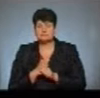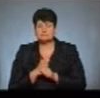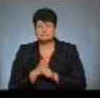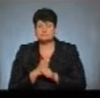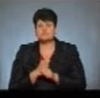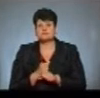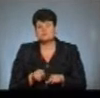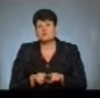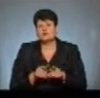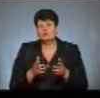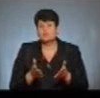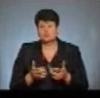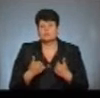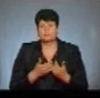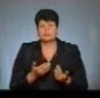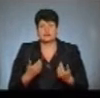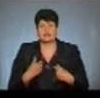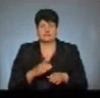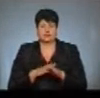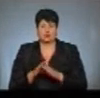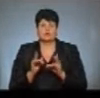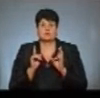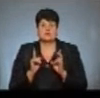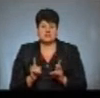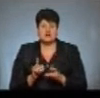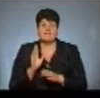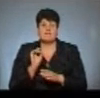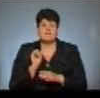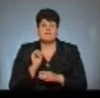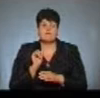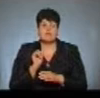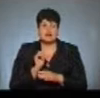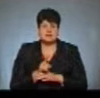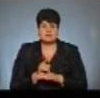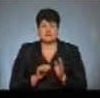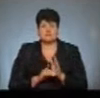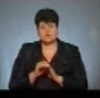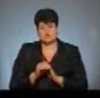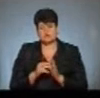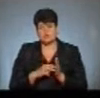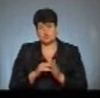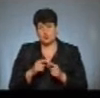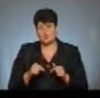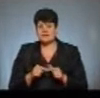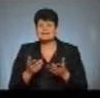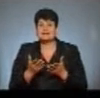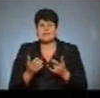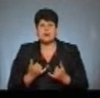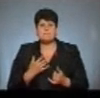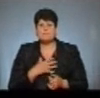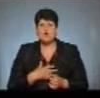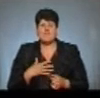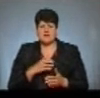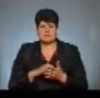І тому ми виконуємо лише вказівки вищестоячих органів. За яких поважних